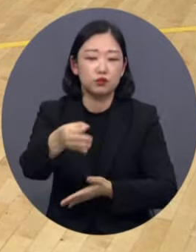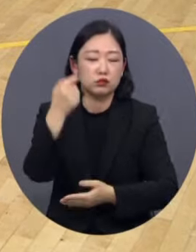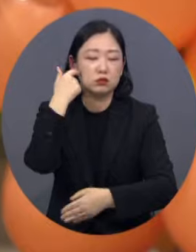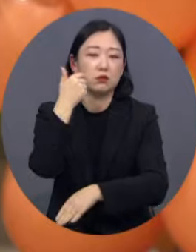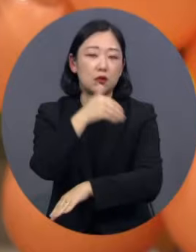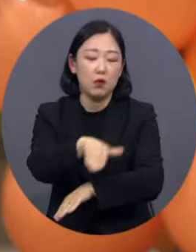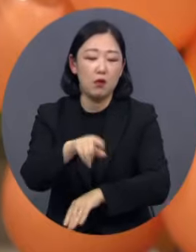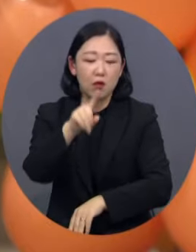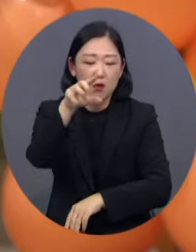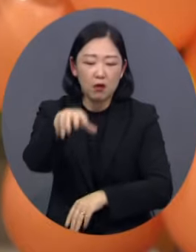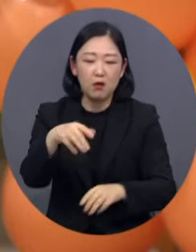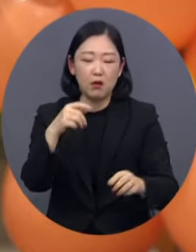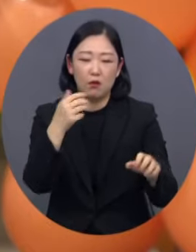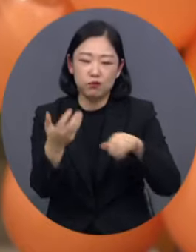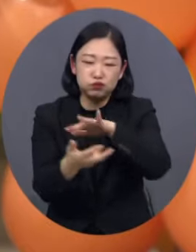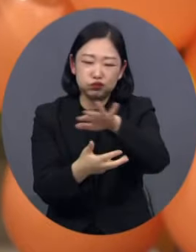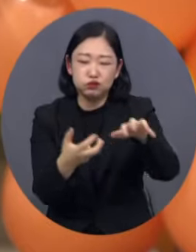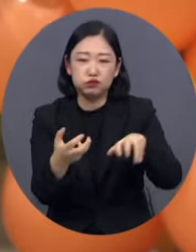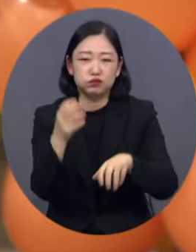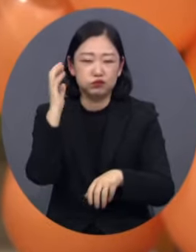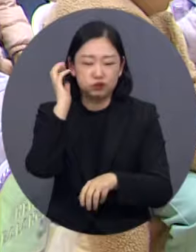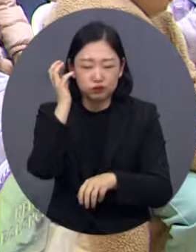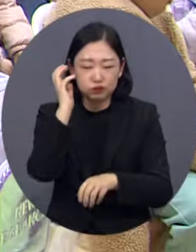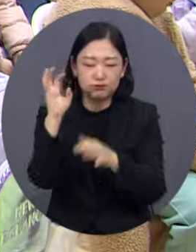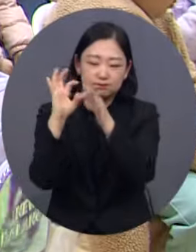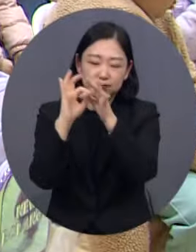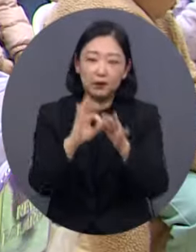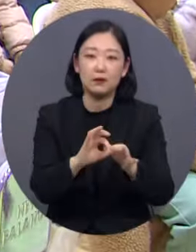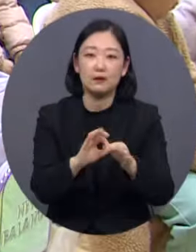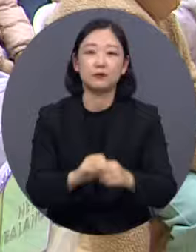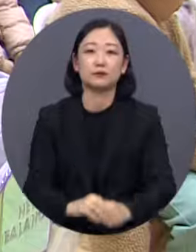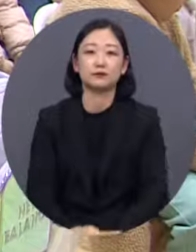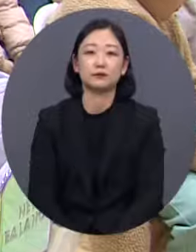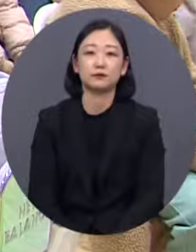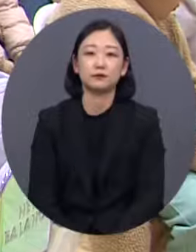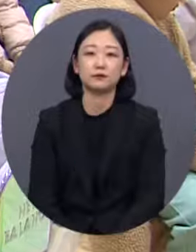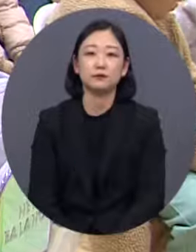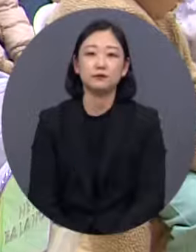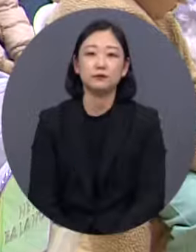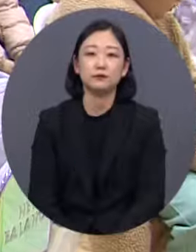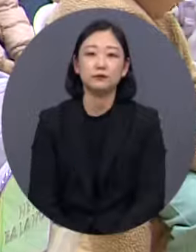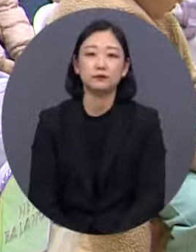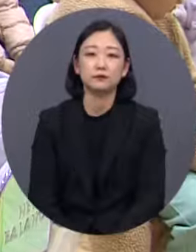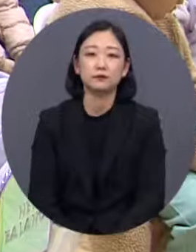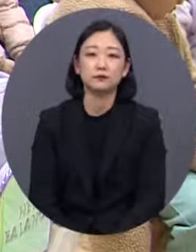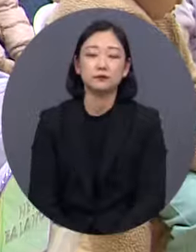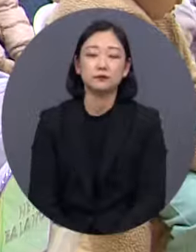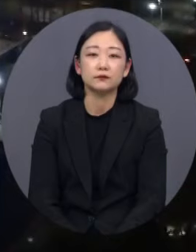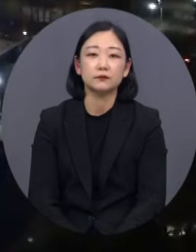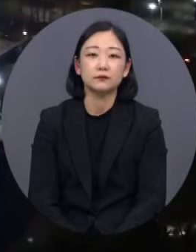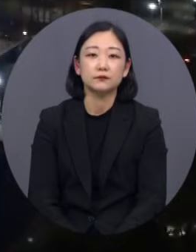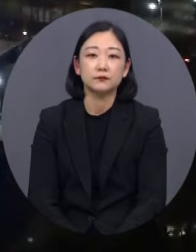등 현장의 혼란은 당분간 이어질 전망입니다. MBC 뉴스 홍수현입니다.